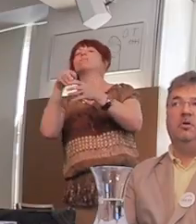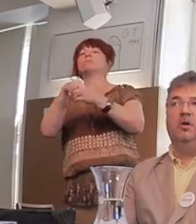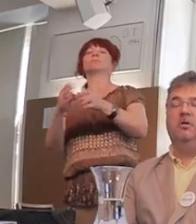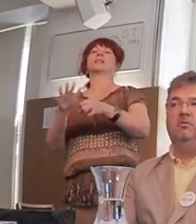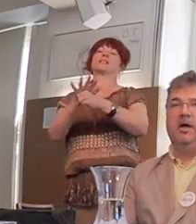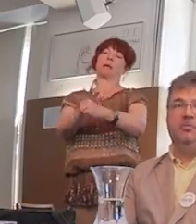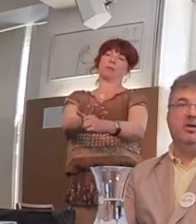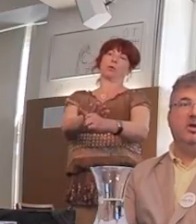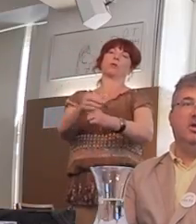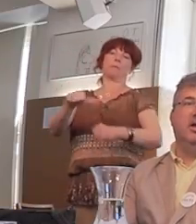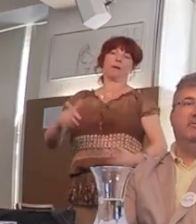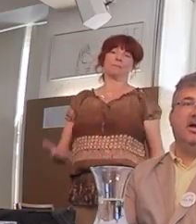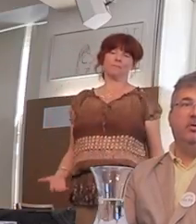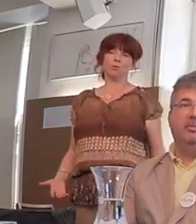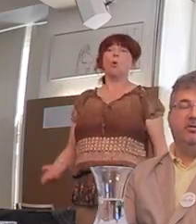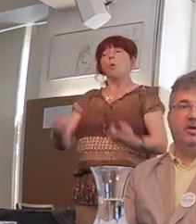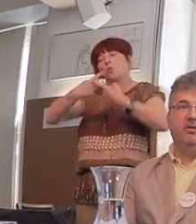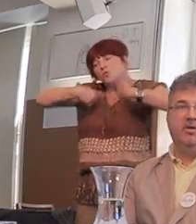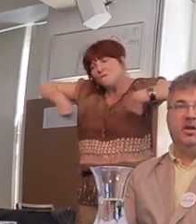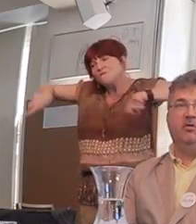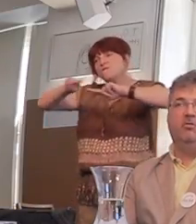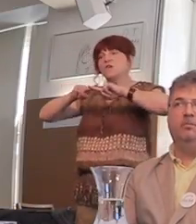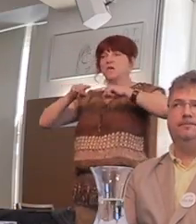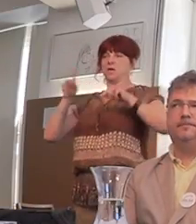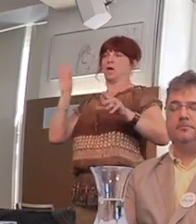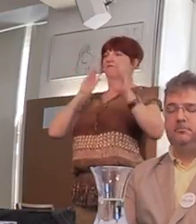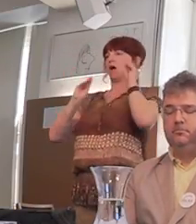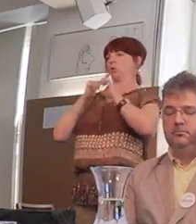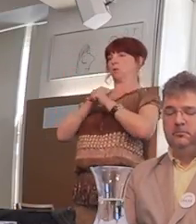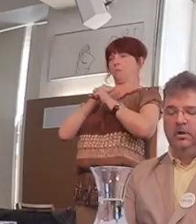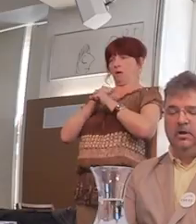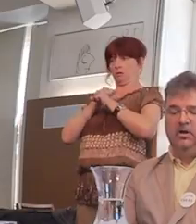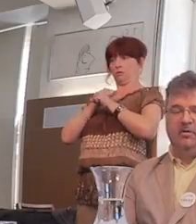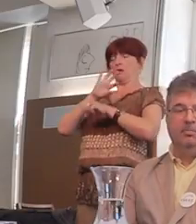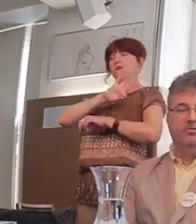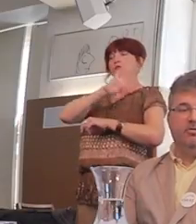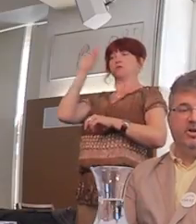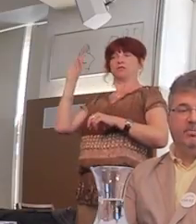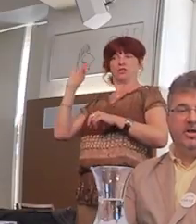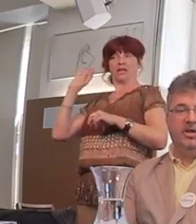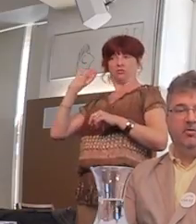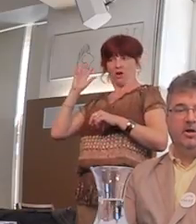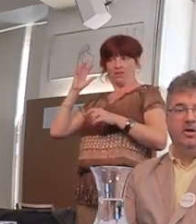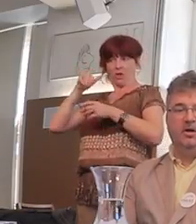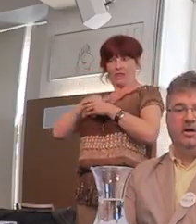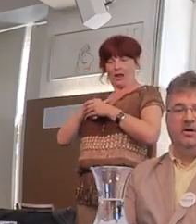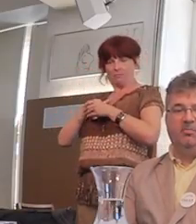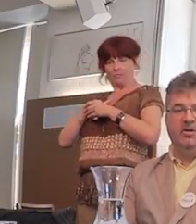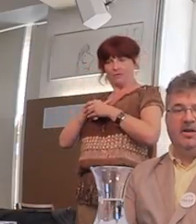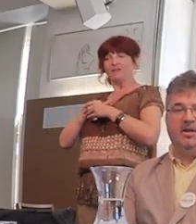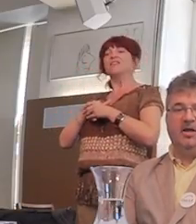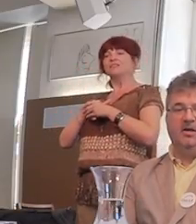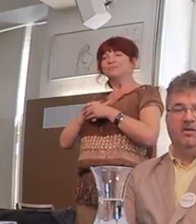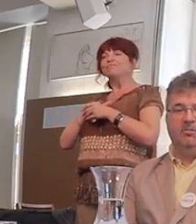Und wir haben die Erfahrung gemacht hier in dieser Redaktion, dass eben persönliche Begegnungen,